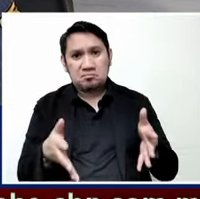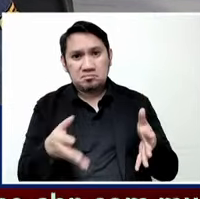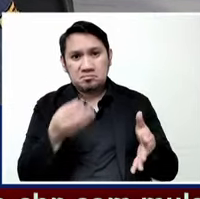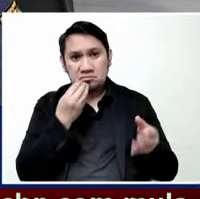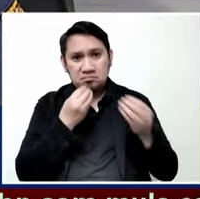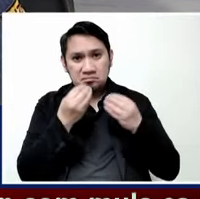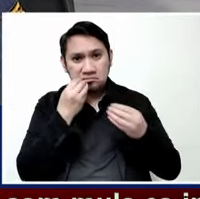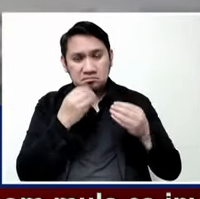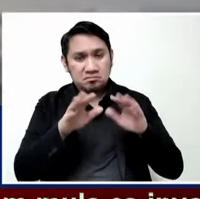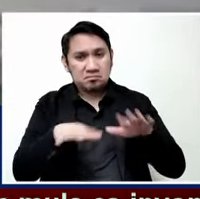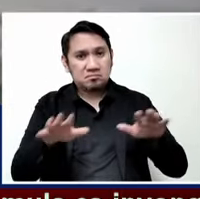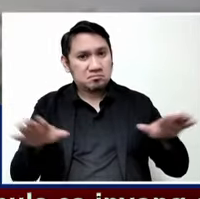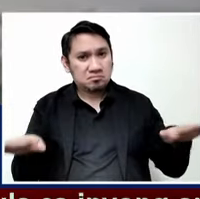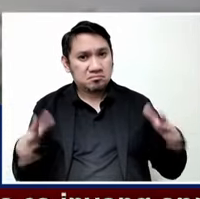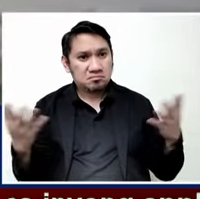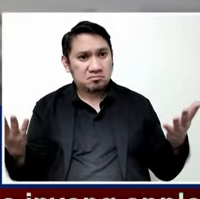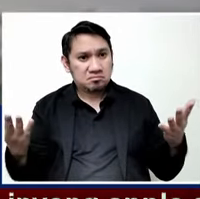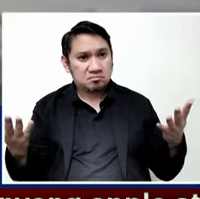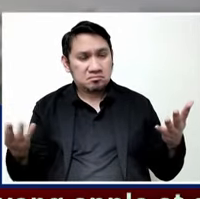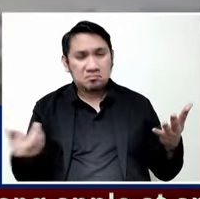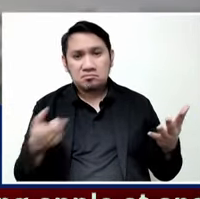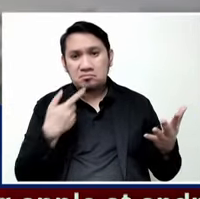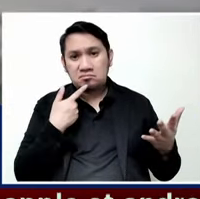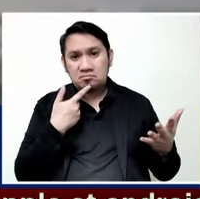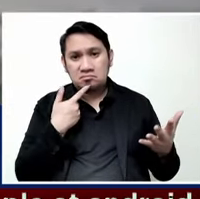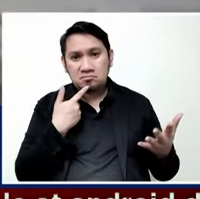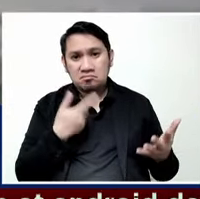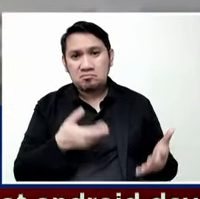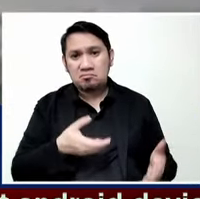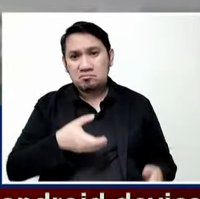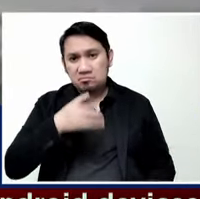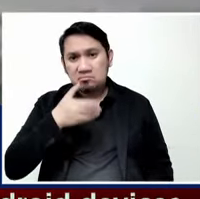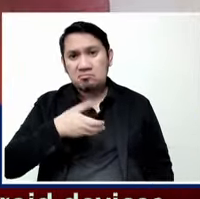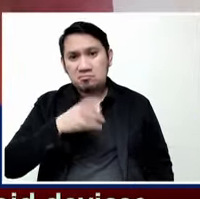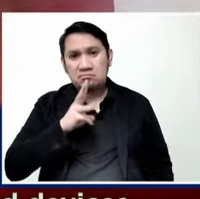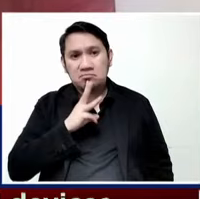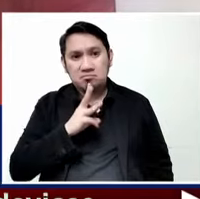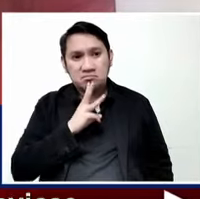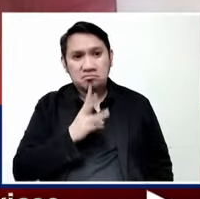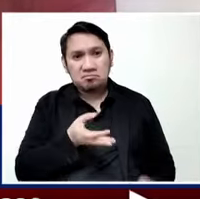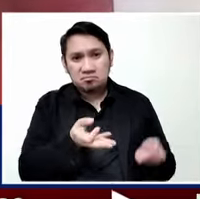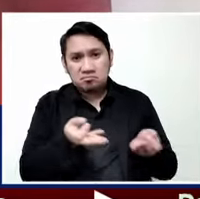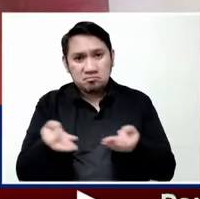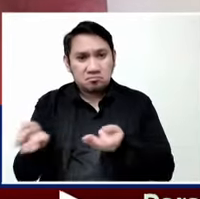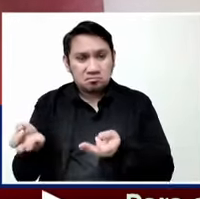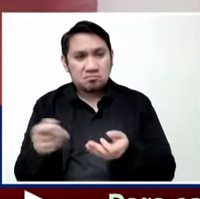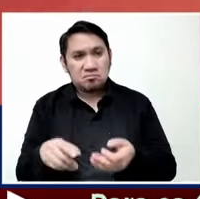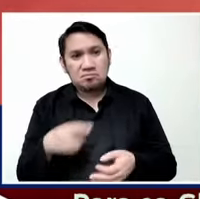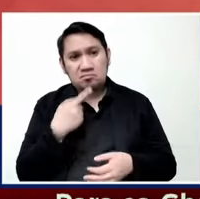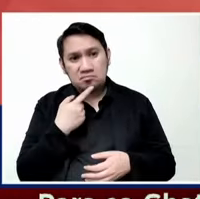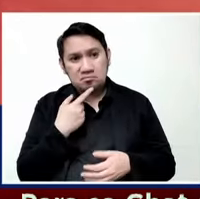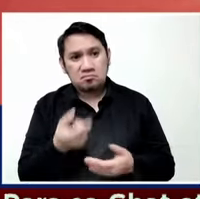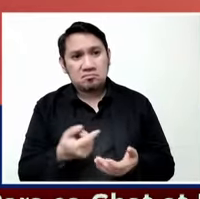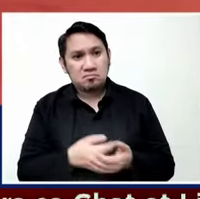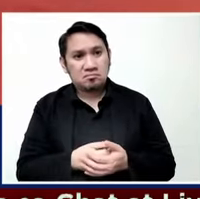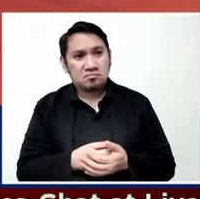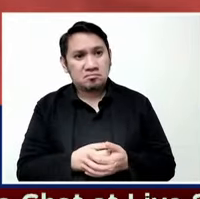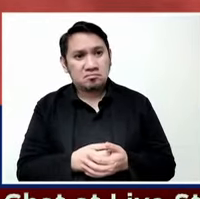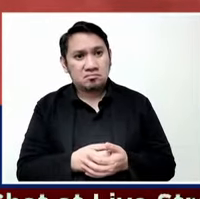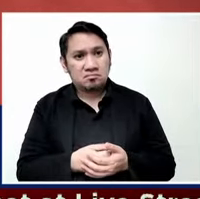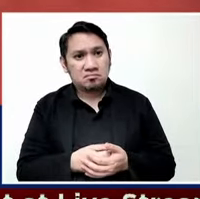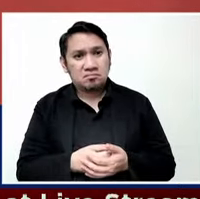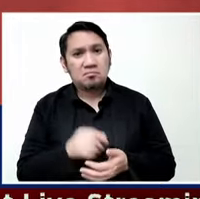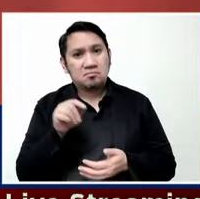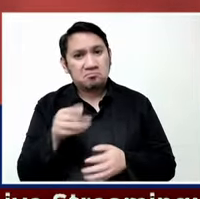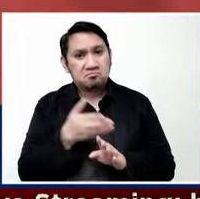bata. So tubig-tubig lang yung pinapainom niya sa sanggol. Based sa kanyang revelation, ang sabi niya, prior